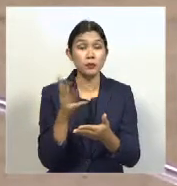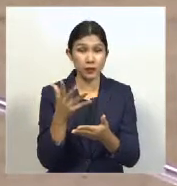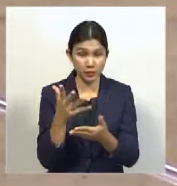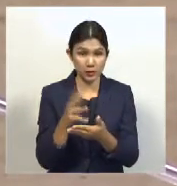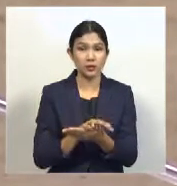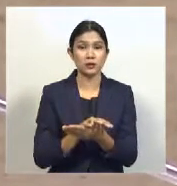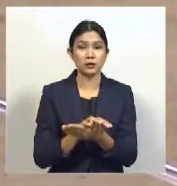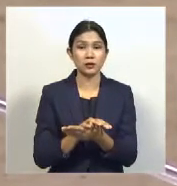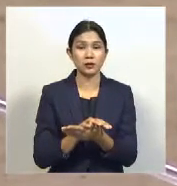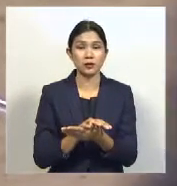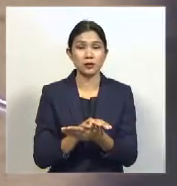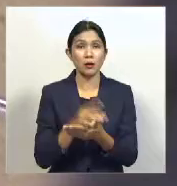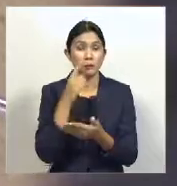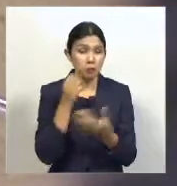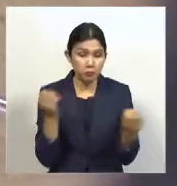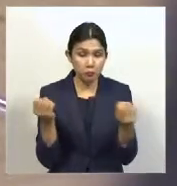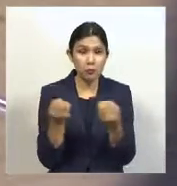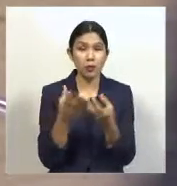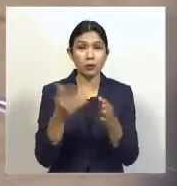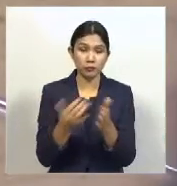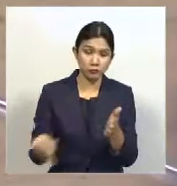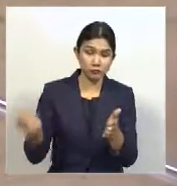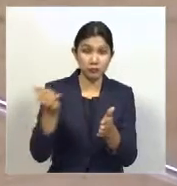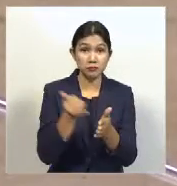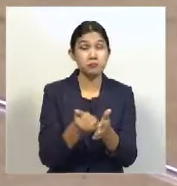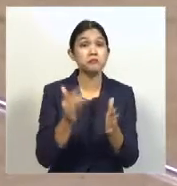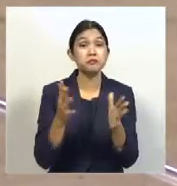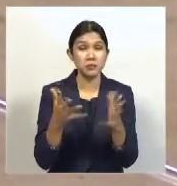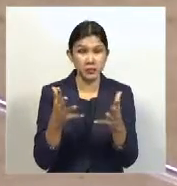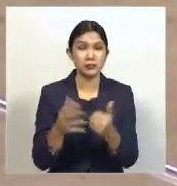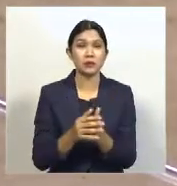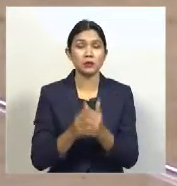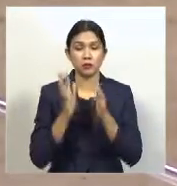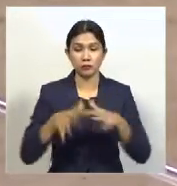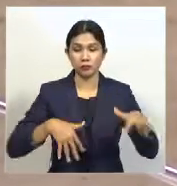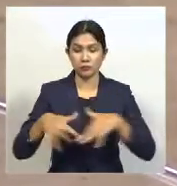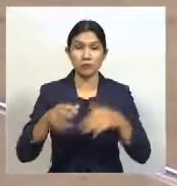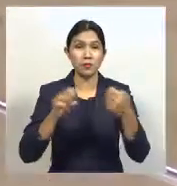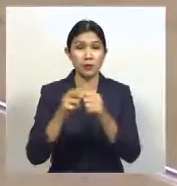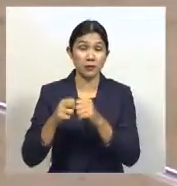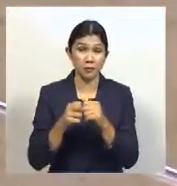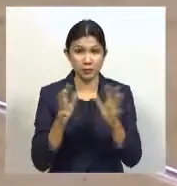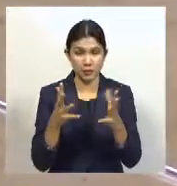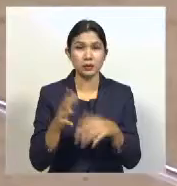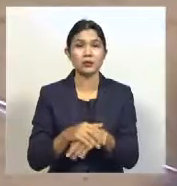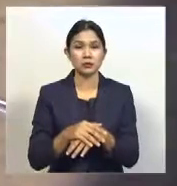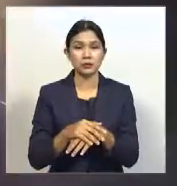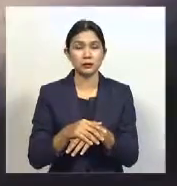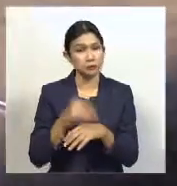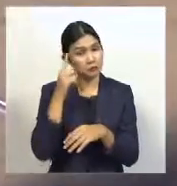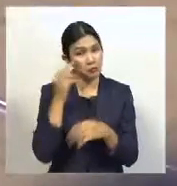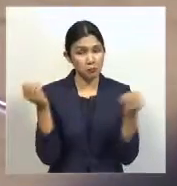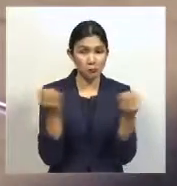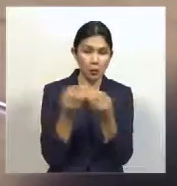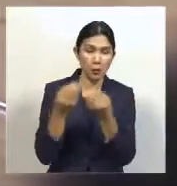ไม่กระทบกระเทือนต่อการเสด็จพระราชดำเนินและไม่กระทบกระเทือนต่อประชาชนซึ่งอาจจะได้รับผลกระทบ